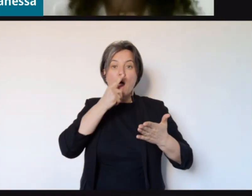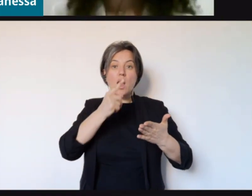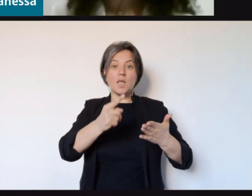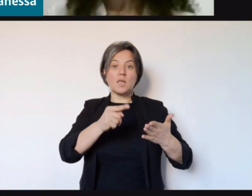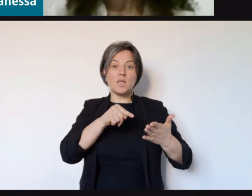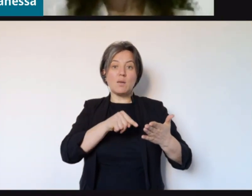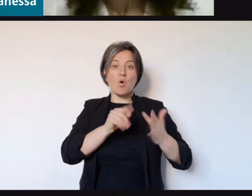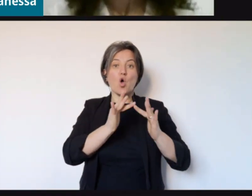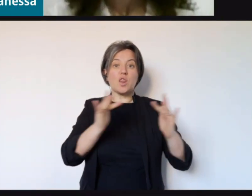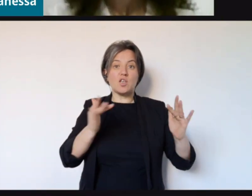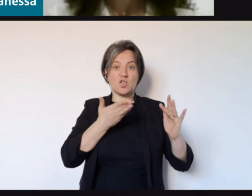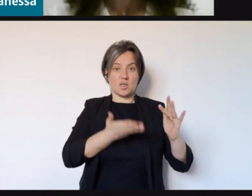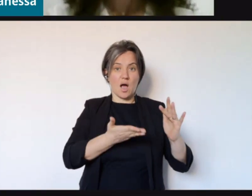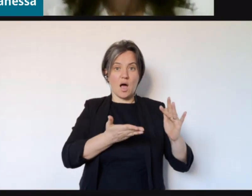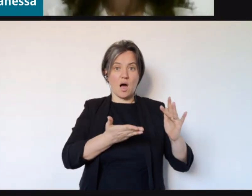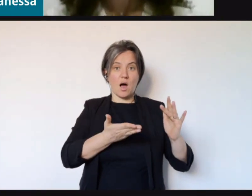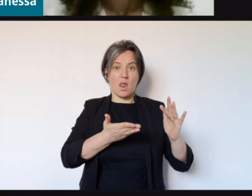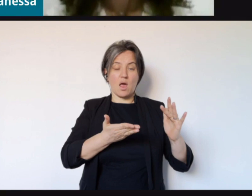più